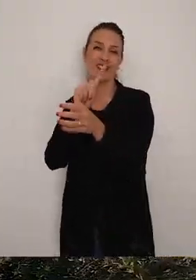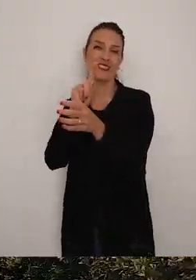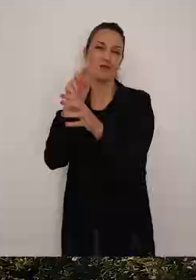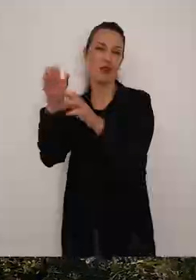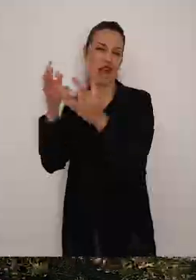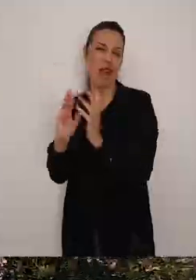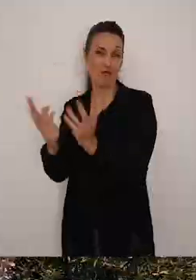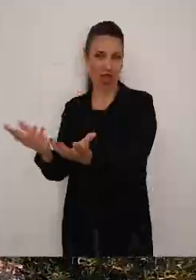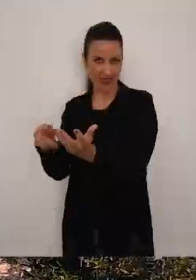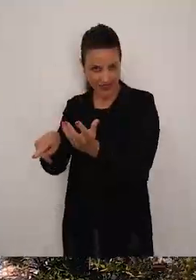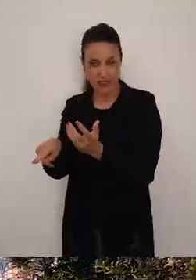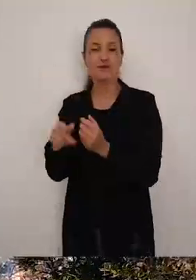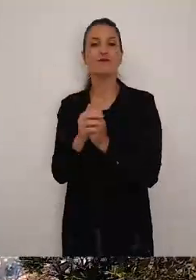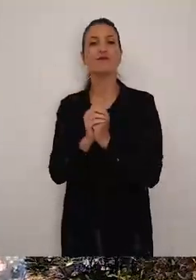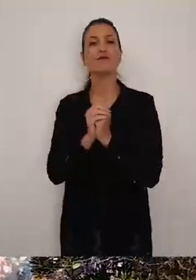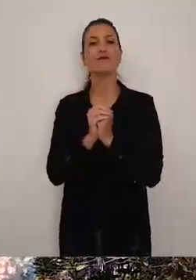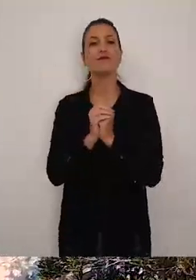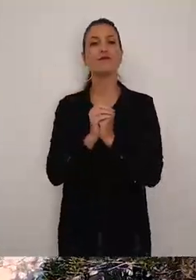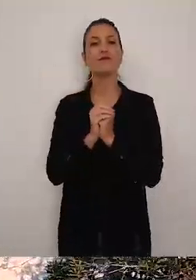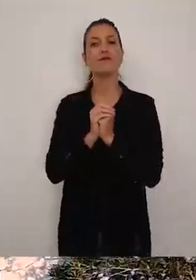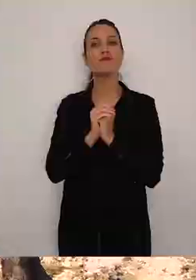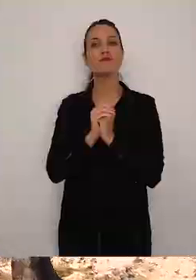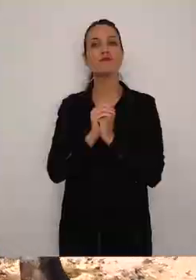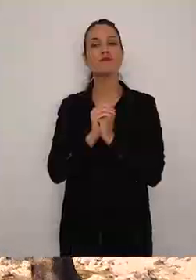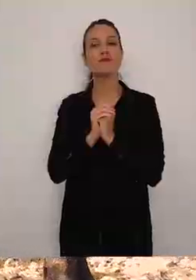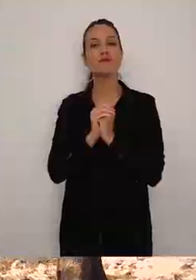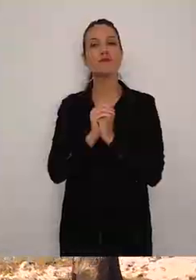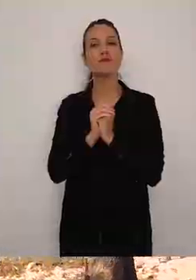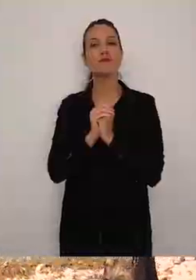di una tradizionale edicola votiva.